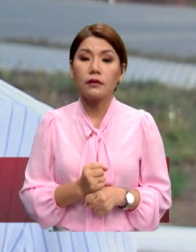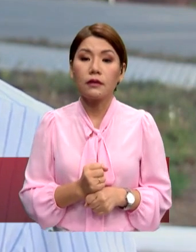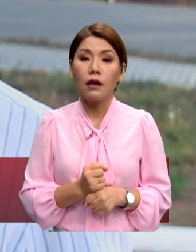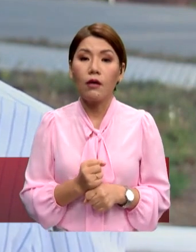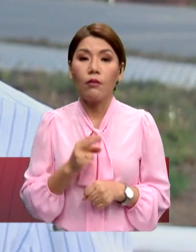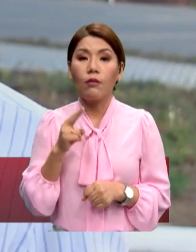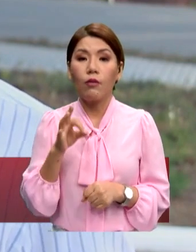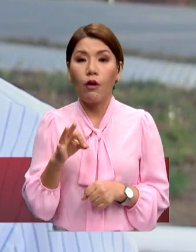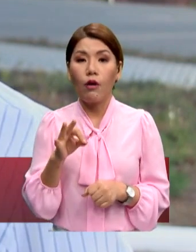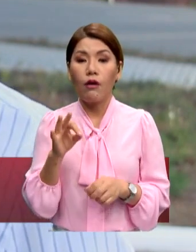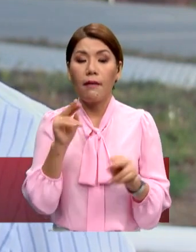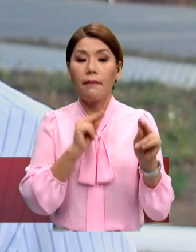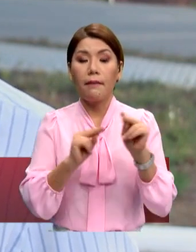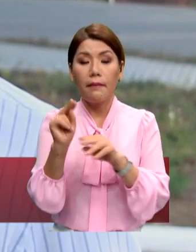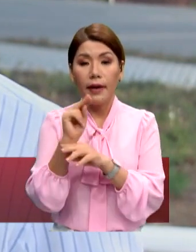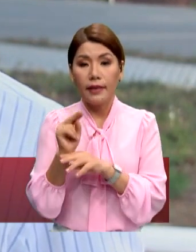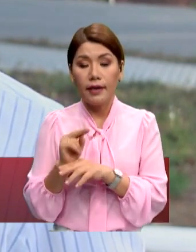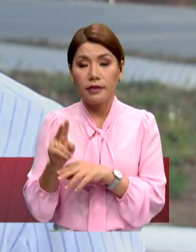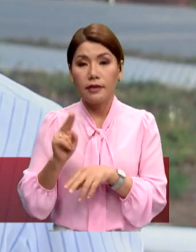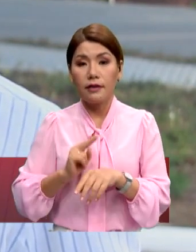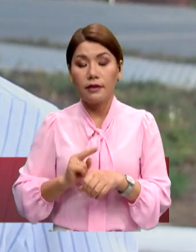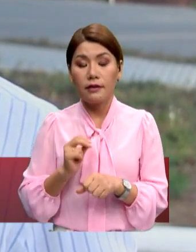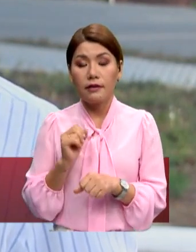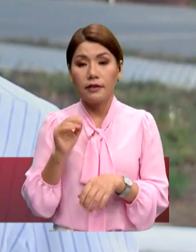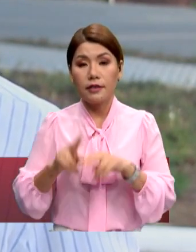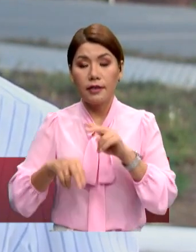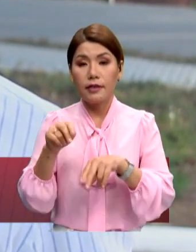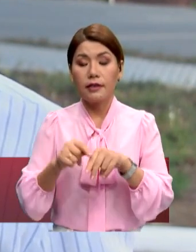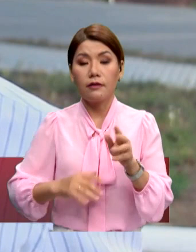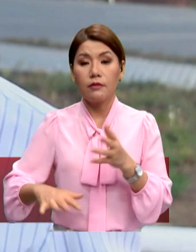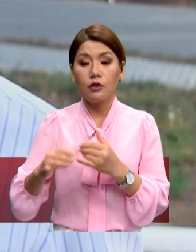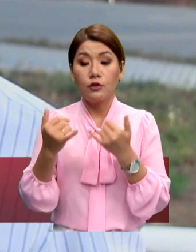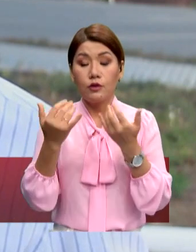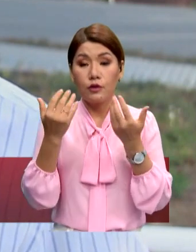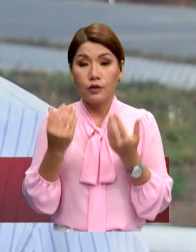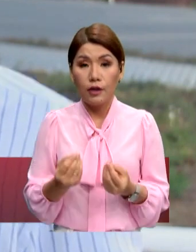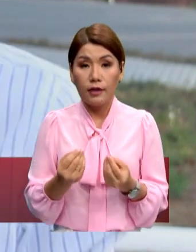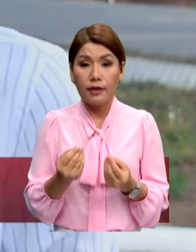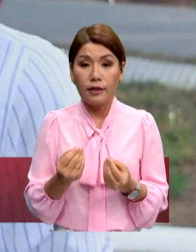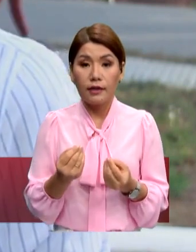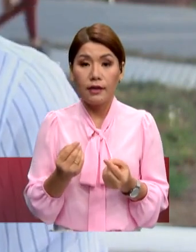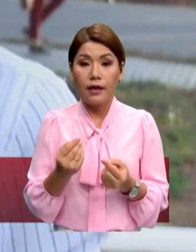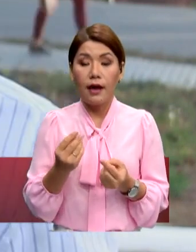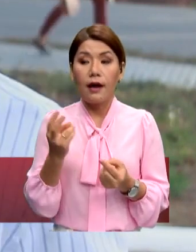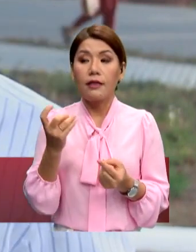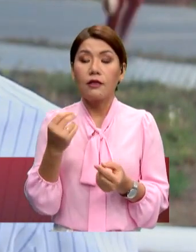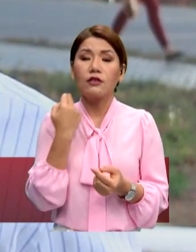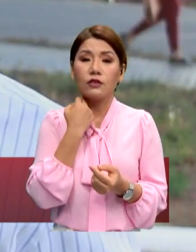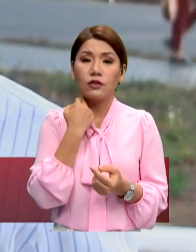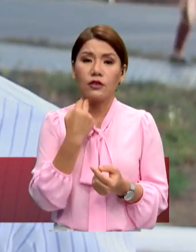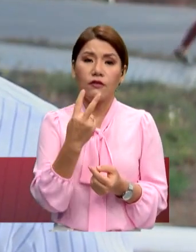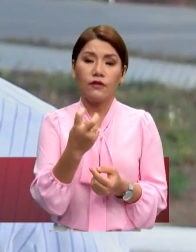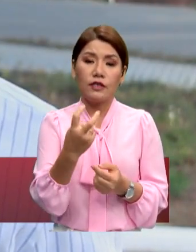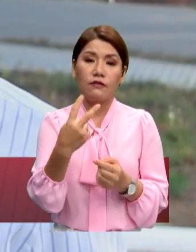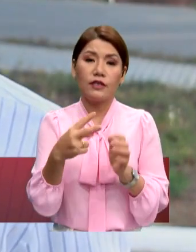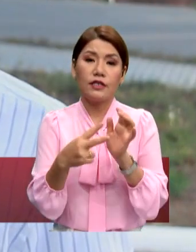по монтажу, строительно-монтажные работы. На сегодняшний день кредиторская задолженность имеется 227